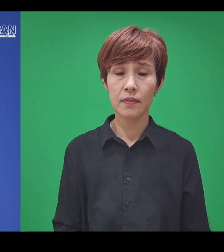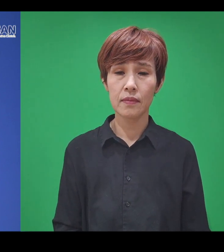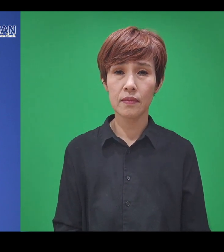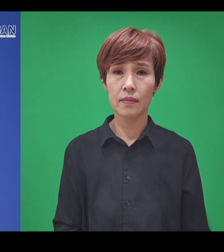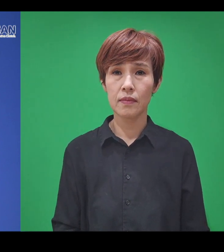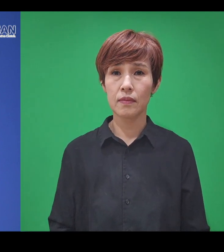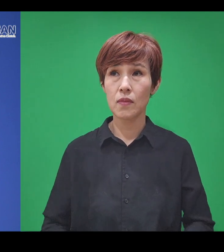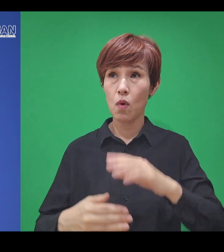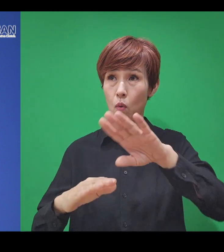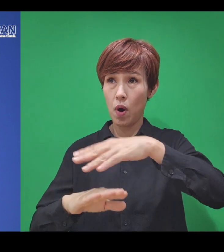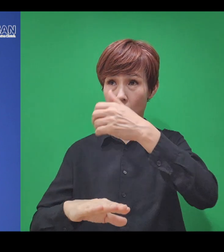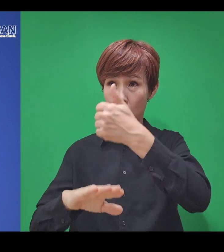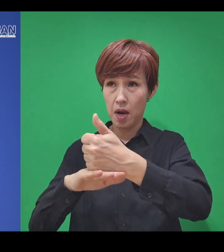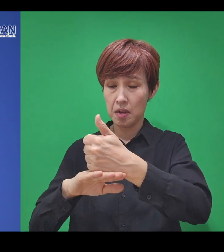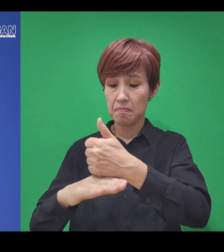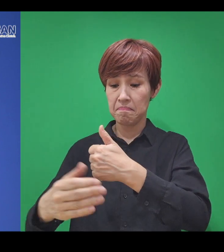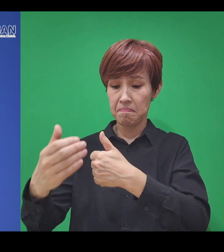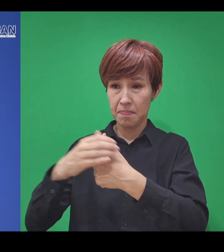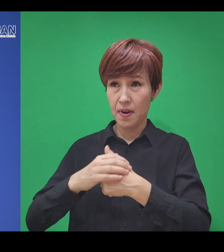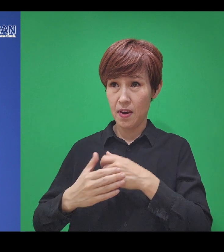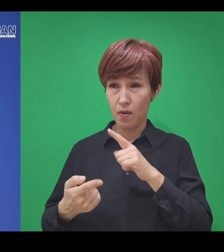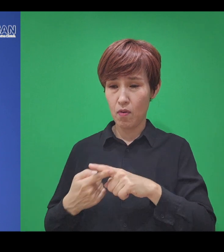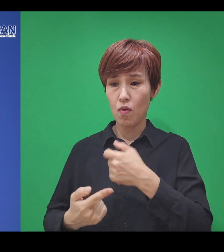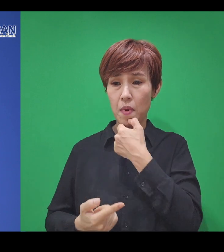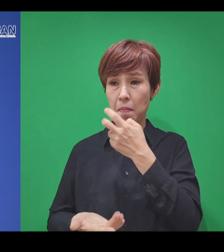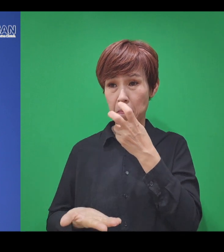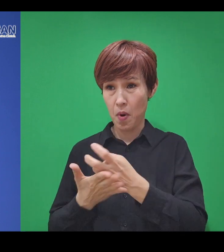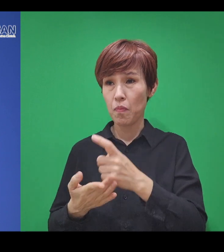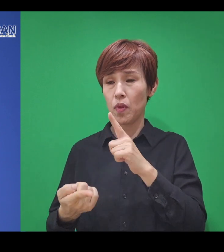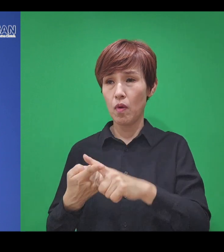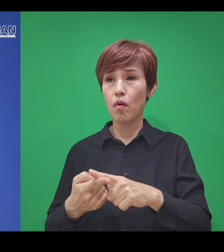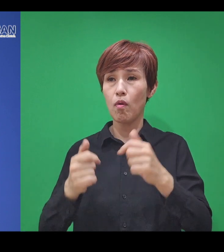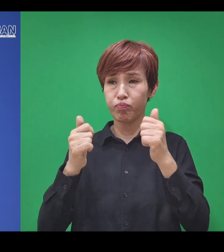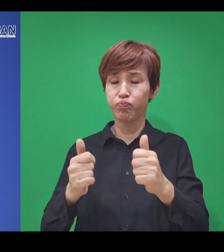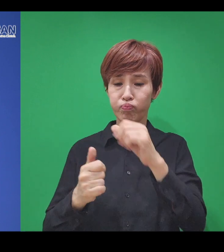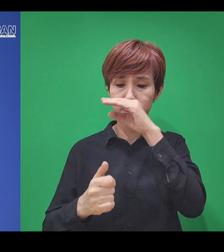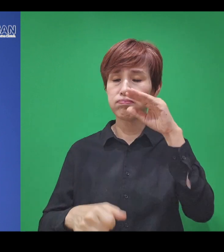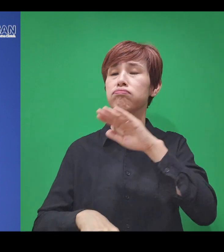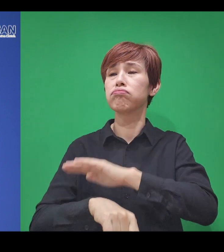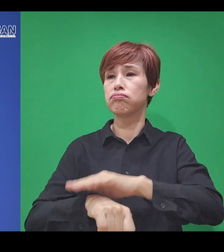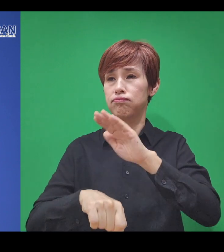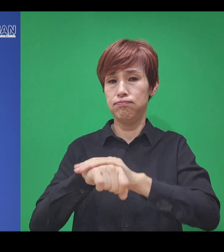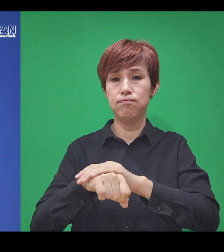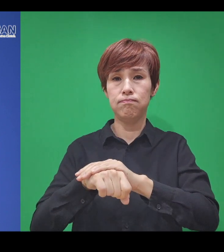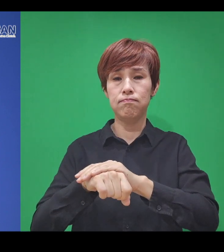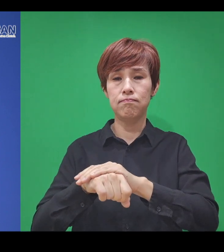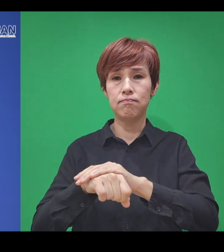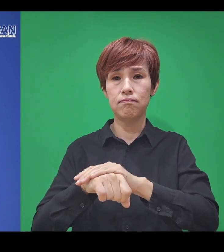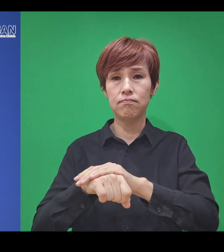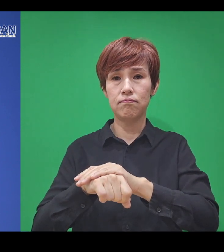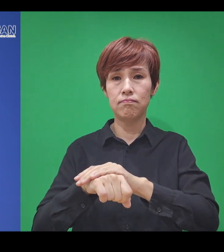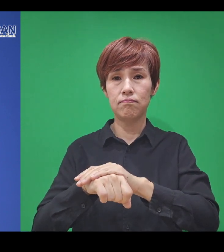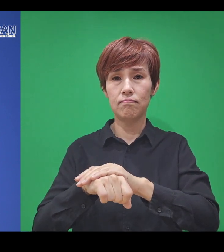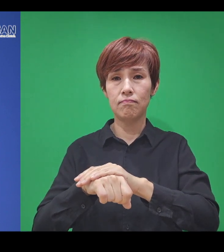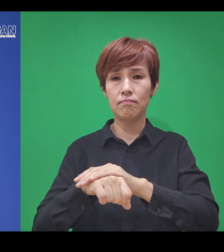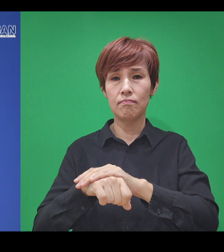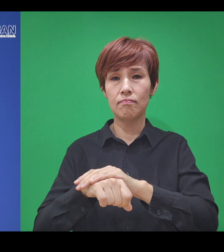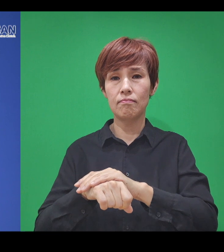황제가 세운 대로 로마 법대로 바르게 판결했습니다. 여기서